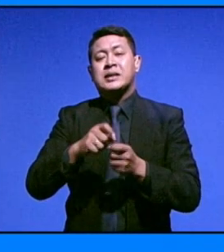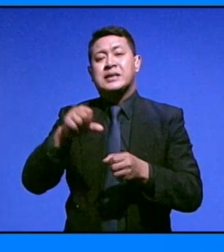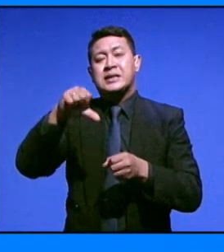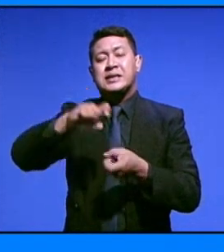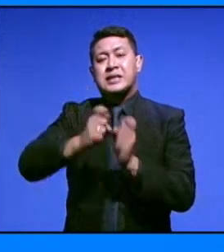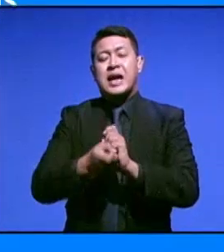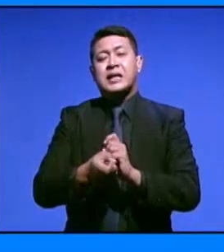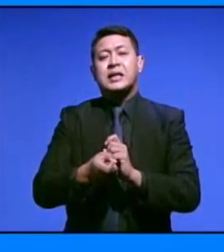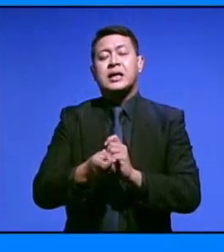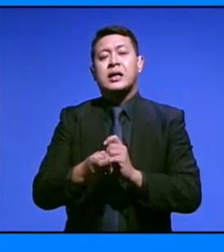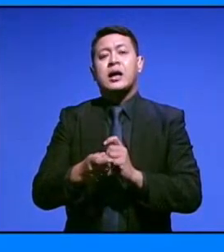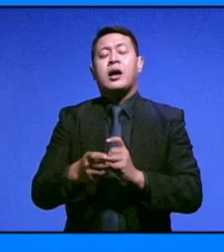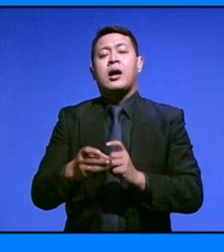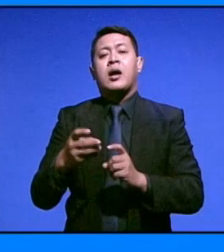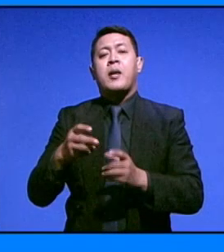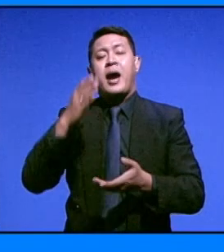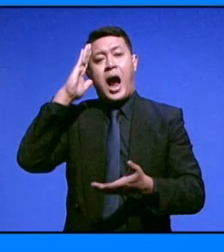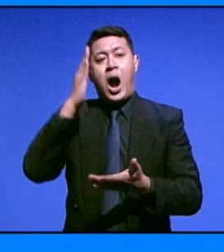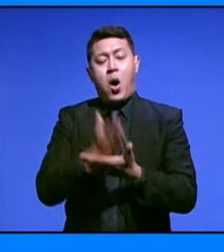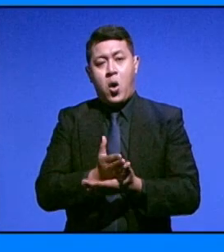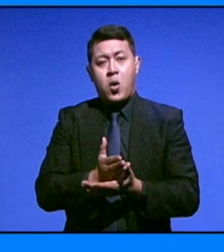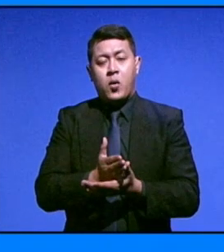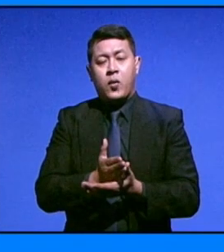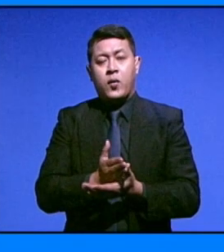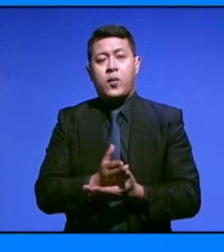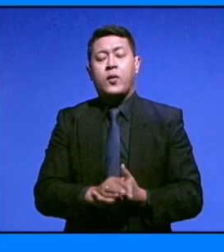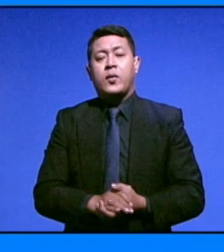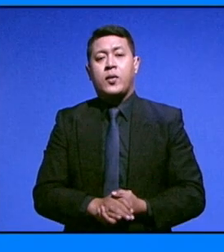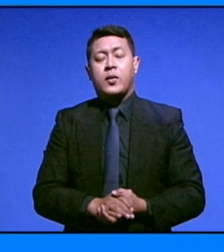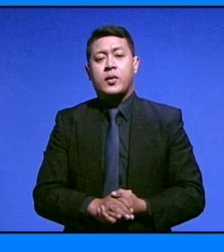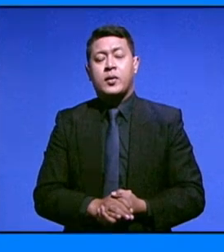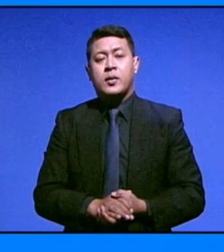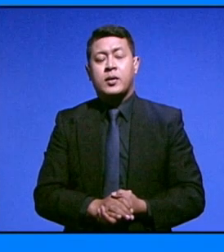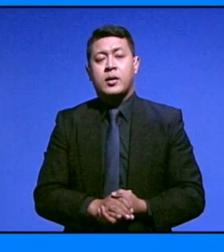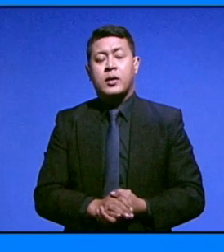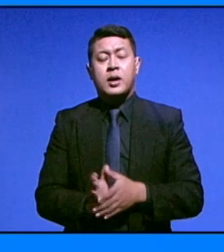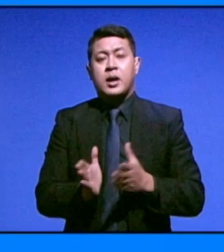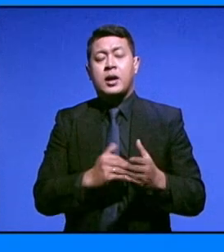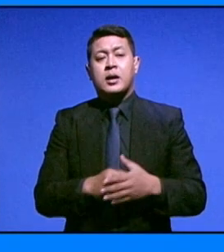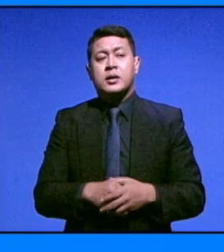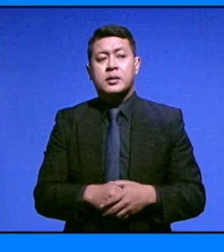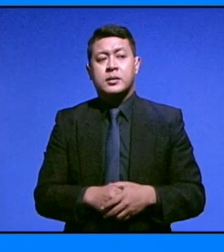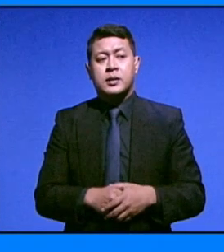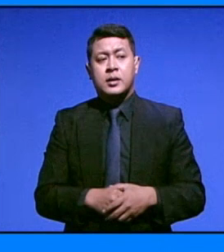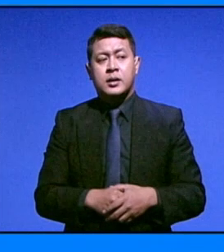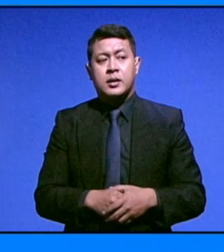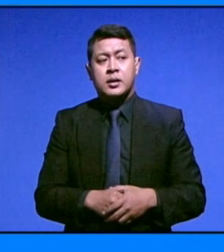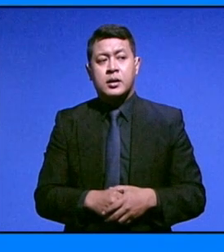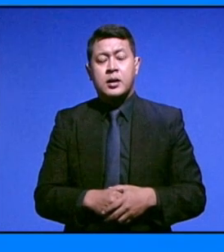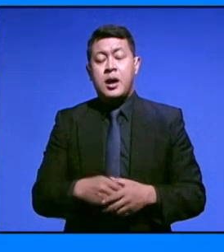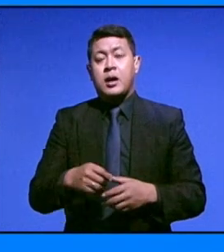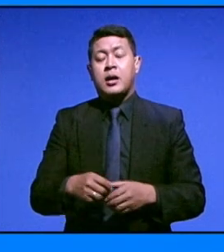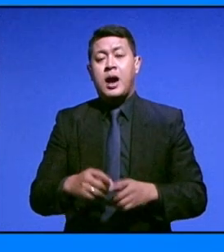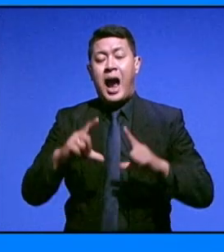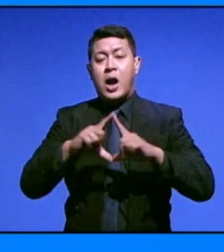akan diisi komisaris utama Pertamina Basuki tjahaya Purnama alias Ahok berikut nama lain yang menyita perhatian yaitu Agus